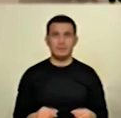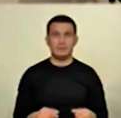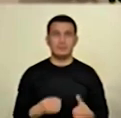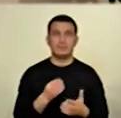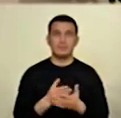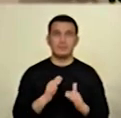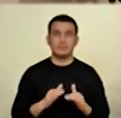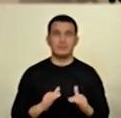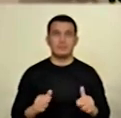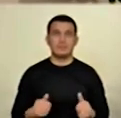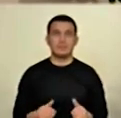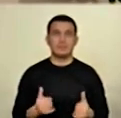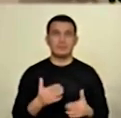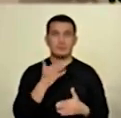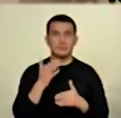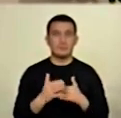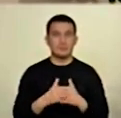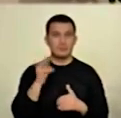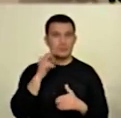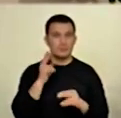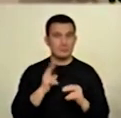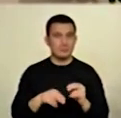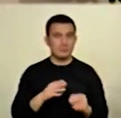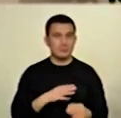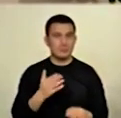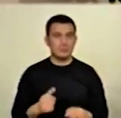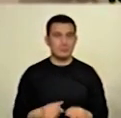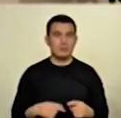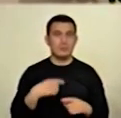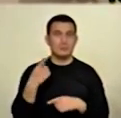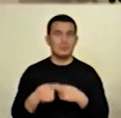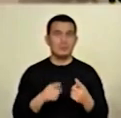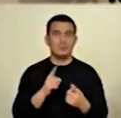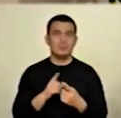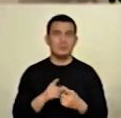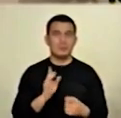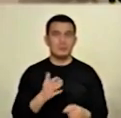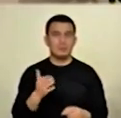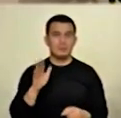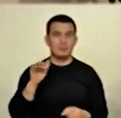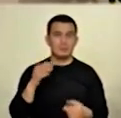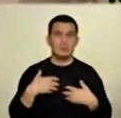Aziz o'quvchilar, shu bilan bugungi darsimiz o'z nihoyasiga yetdi. Keyingi darsda uchrashguncha xayr, salomat bo'ling.